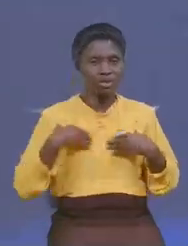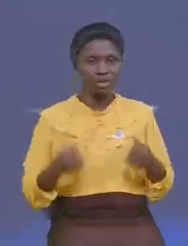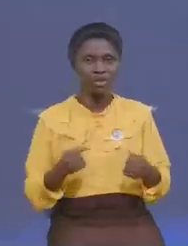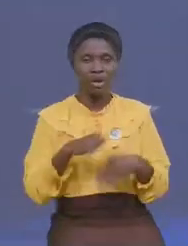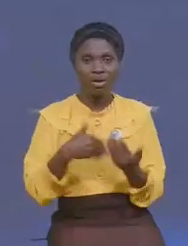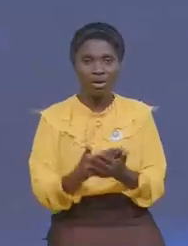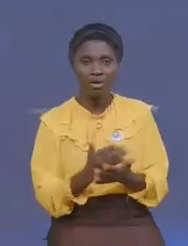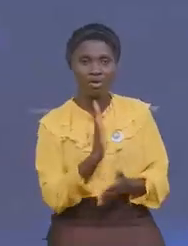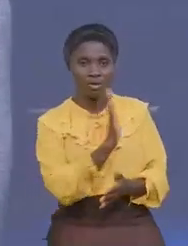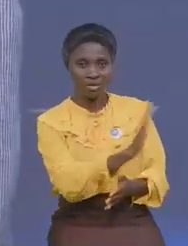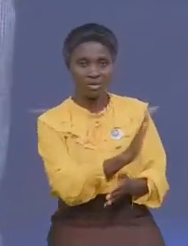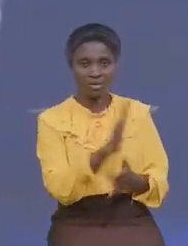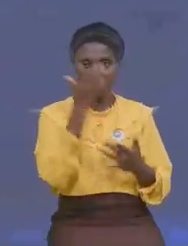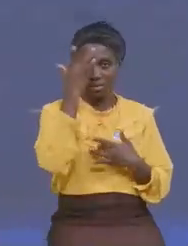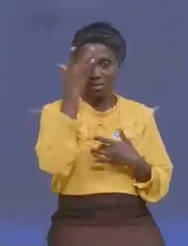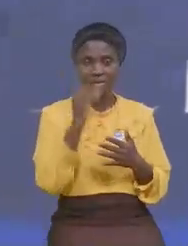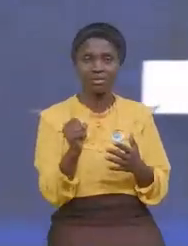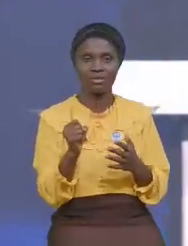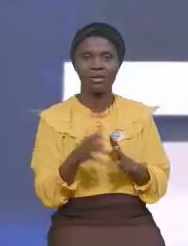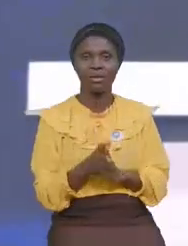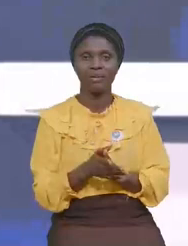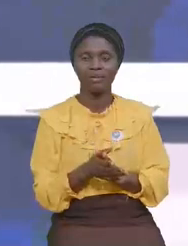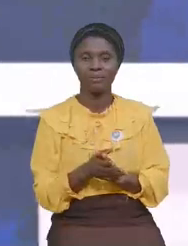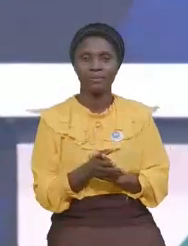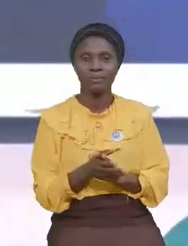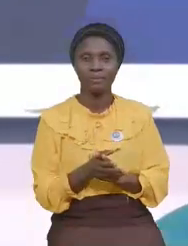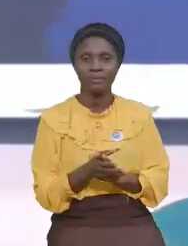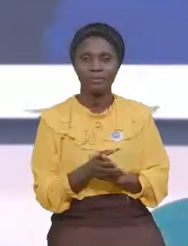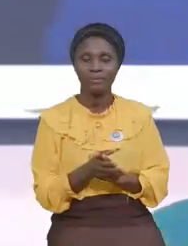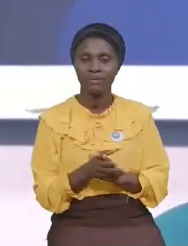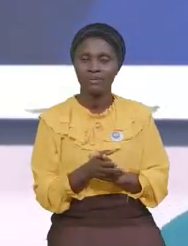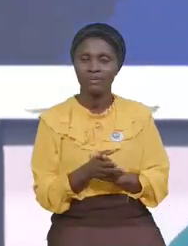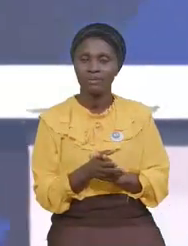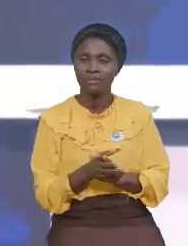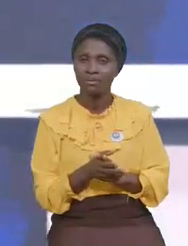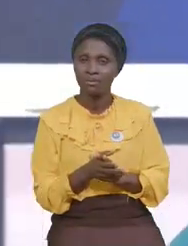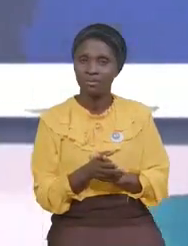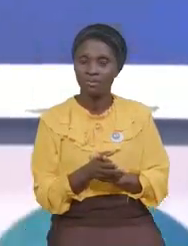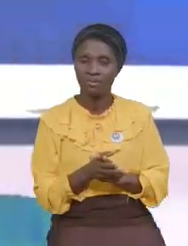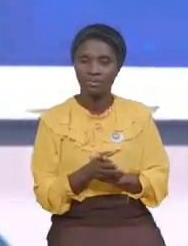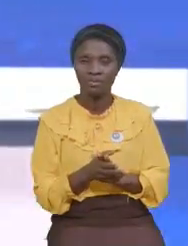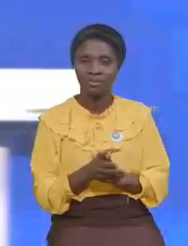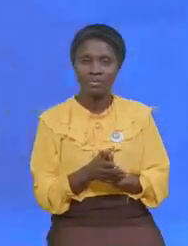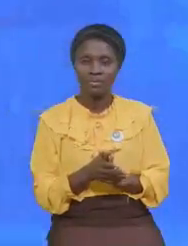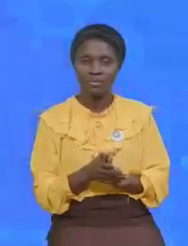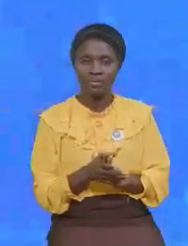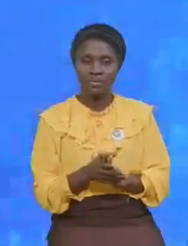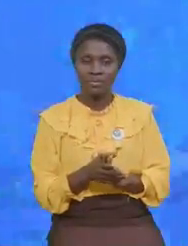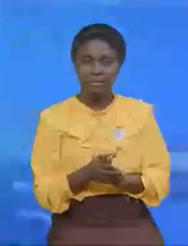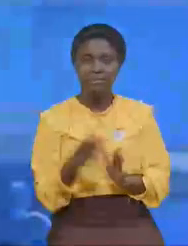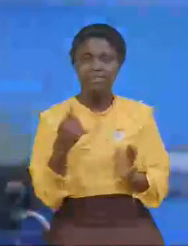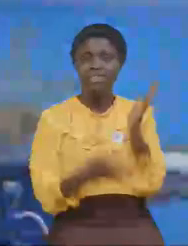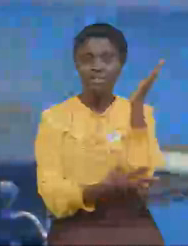Le pauvre là est celui-là qui n'a pas la vertu de guérison pour guérir chacune de ses maladies.